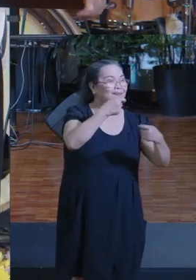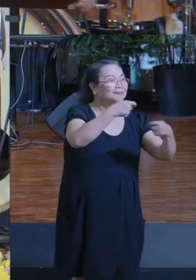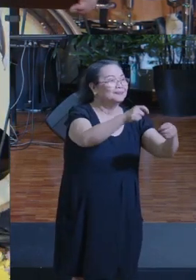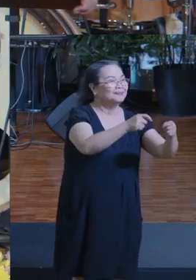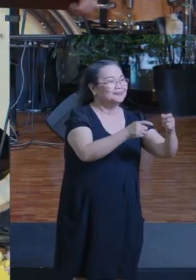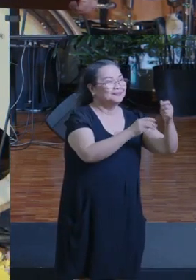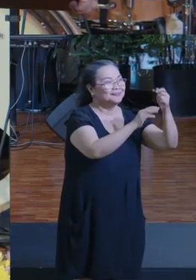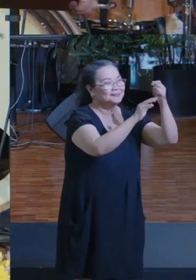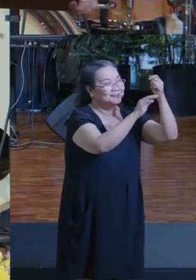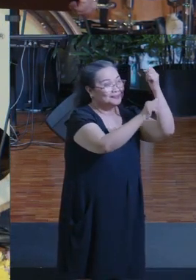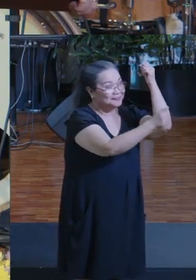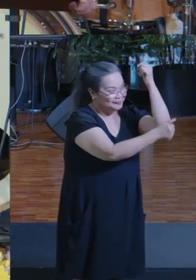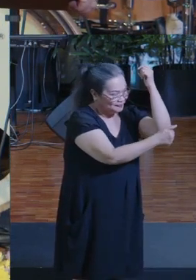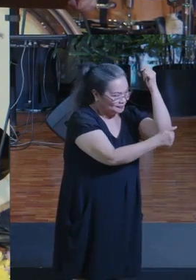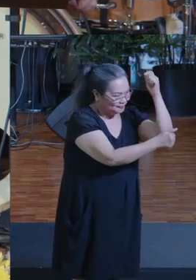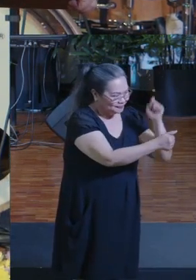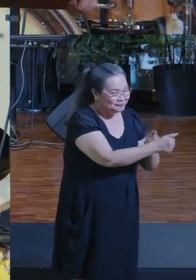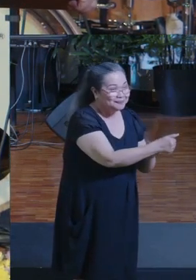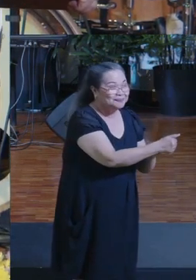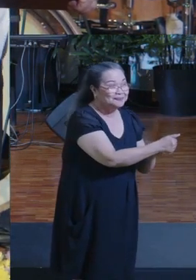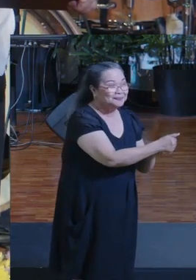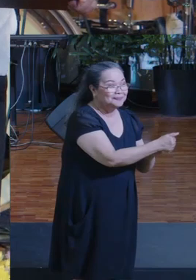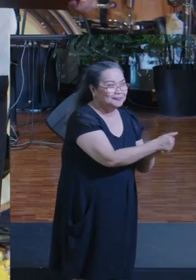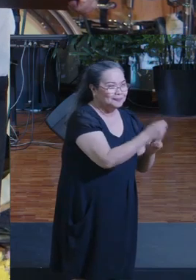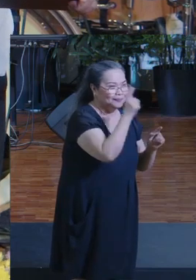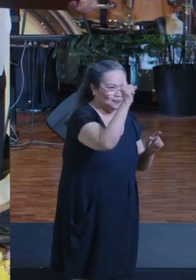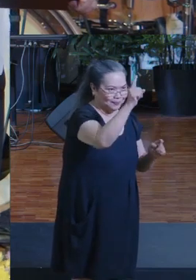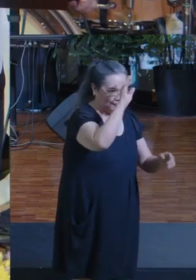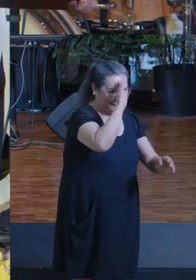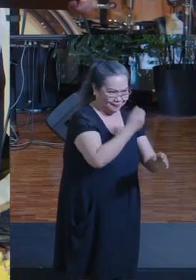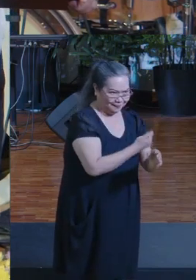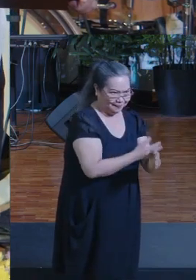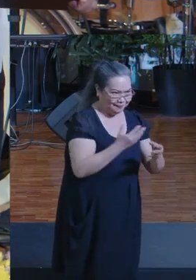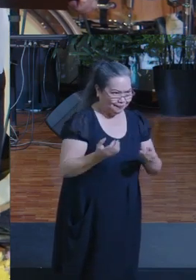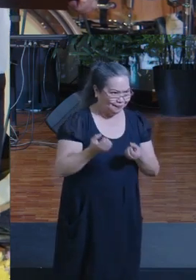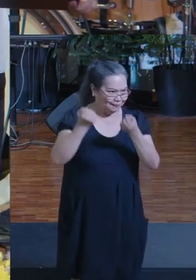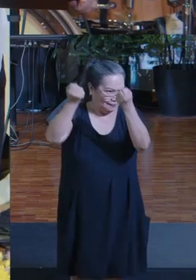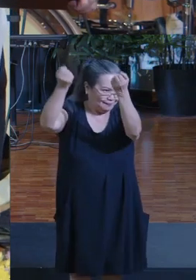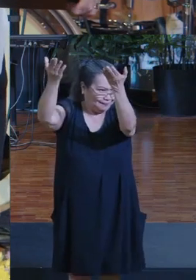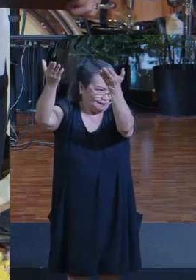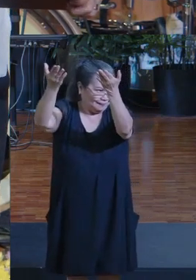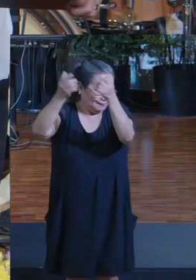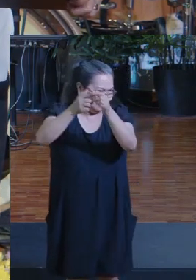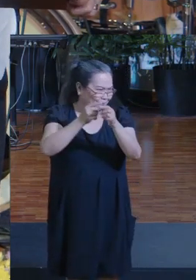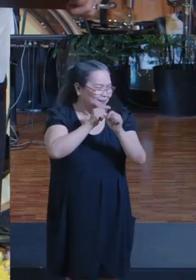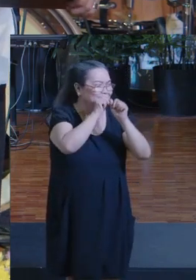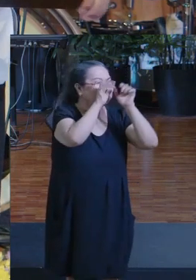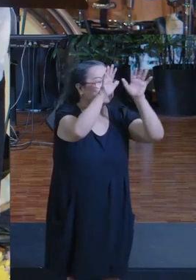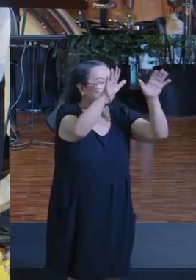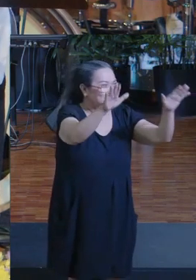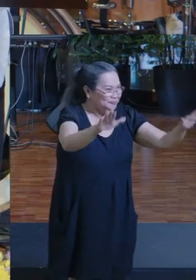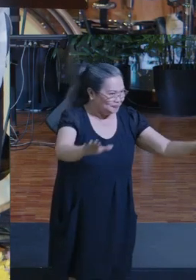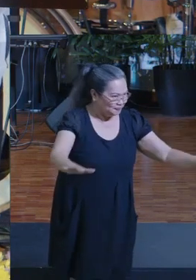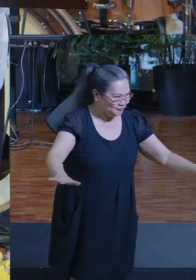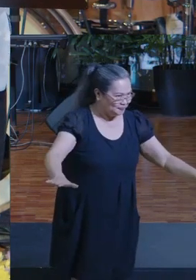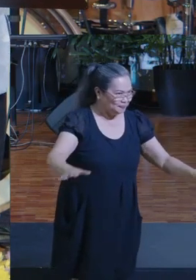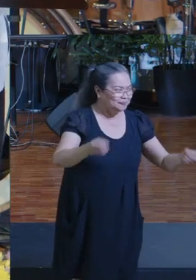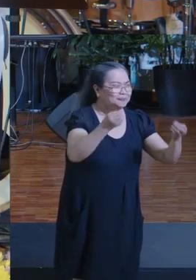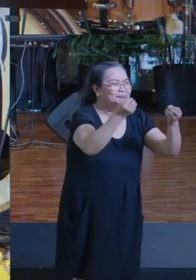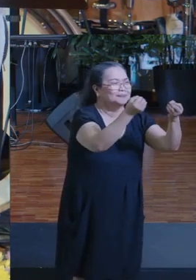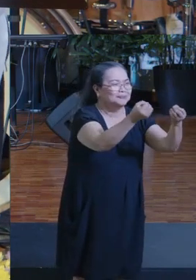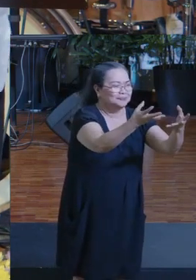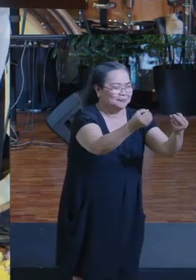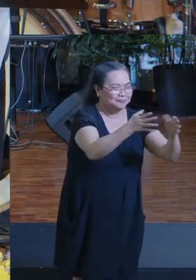Abraham, inulit niya yung kanyang covenant, yung kanyang pangako. I will surely bless you, and I will surely multiply